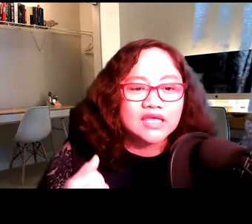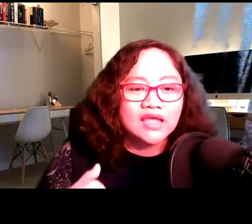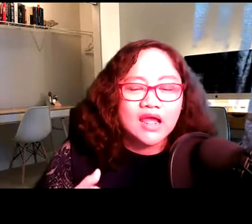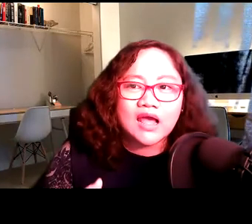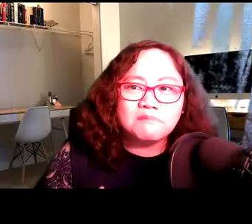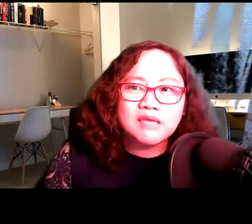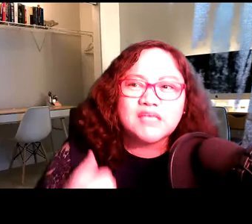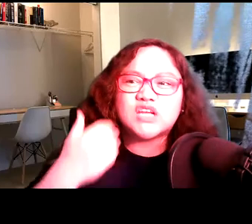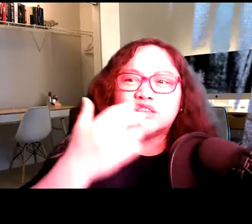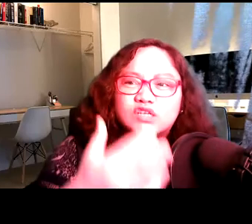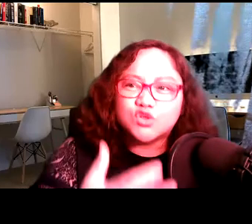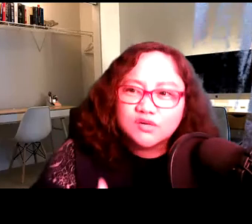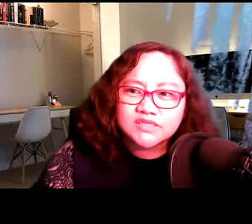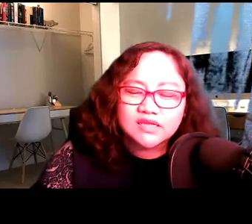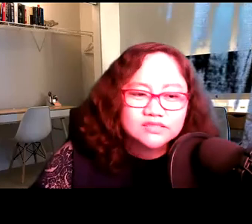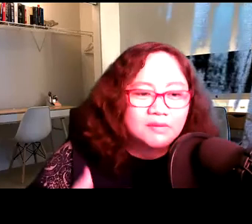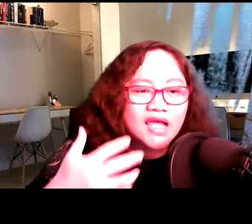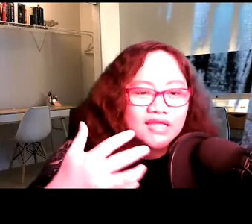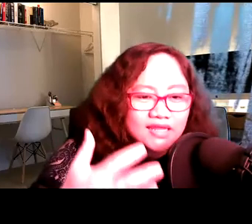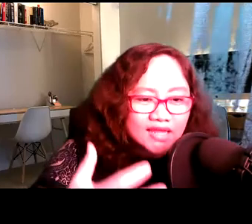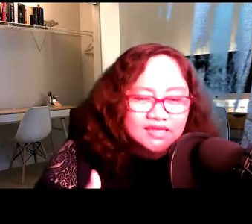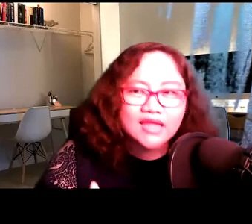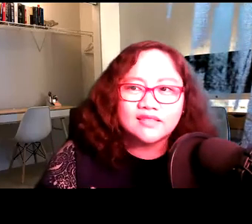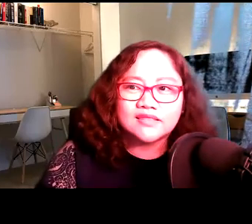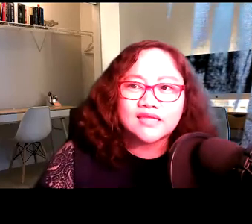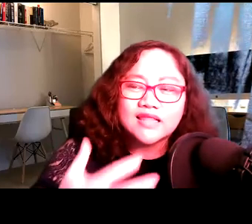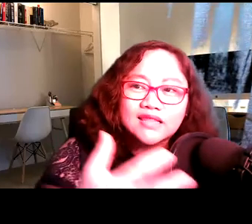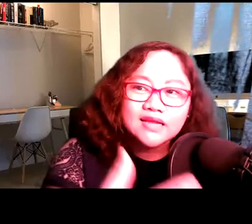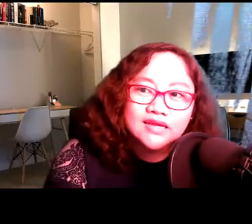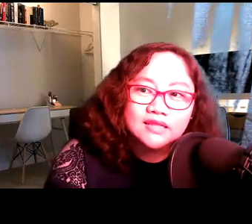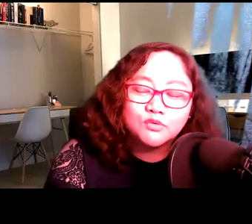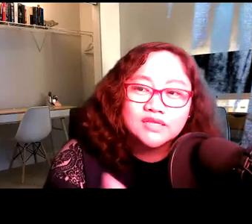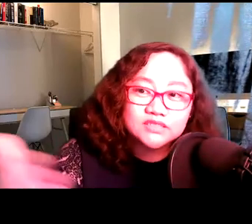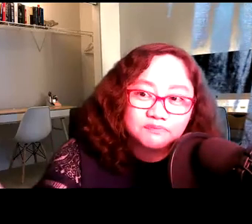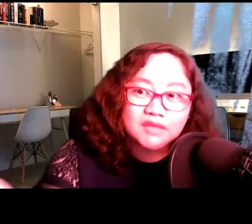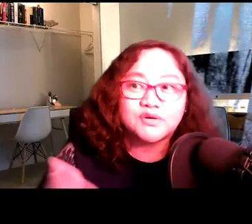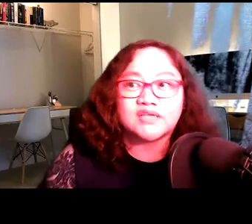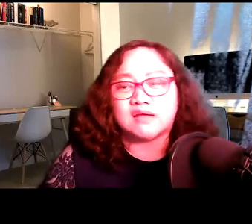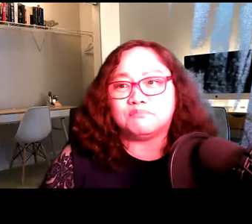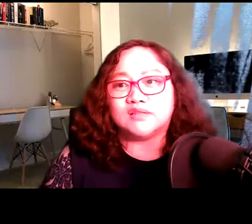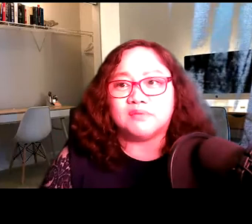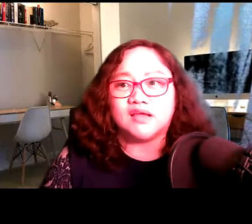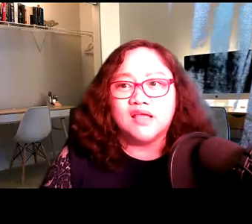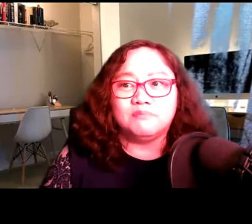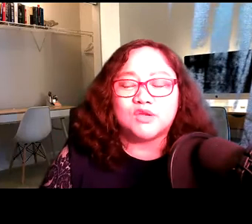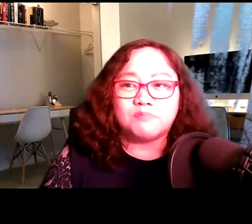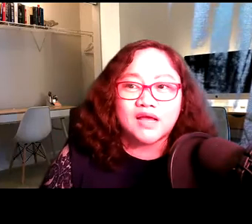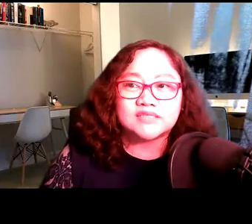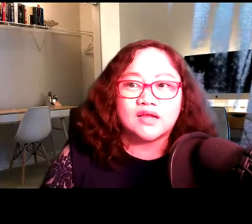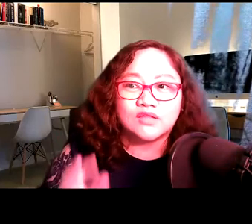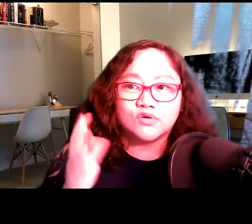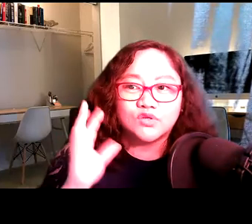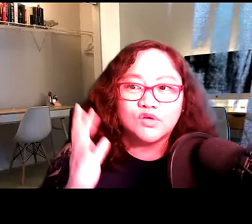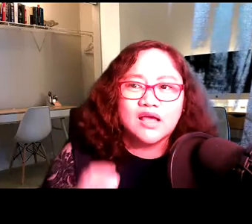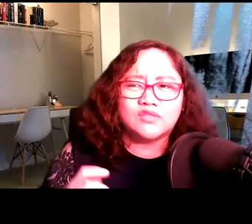Kasi may gender norms eh sa mga kalalakihan na inilalagay ang lipunan sa Japan, for example, 'di ba? Meron pa nga